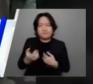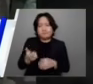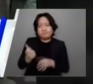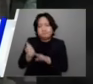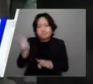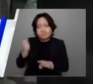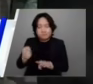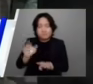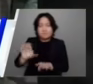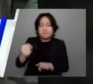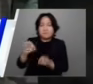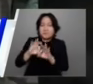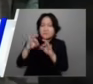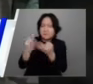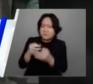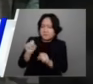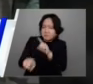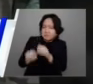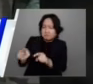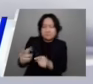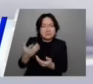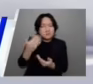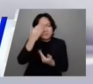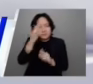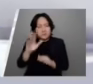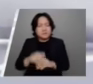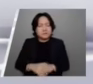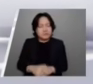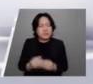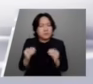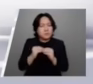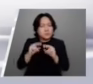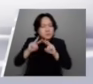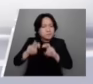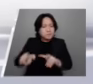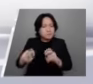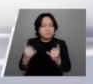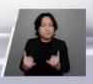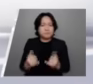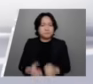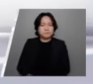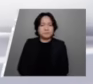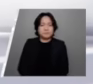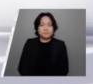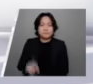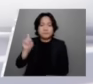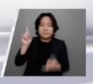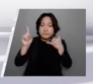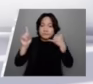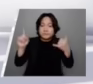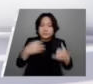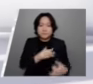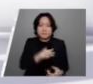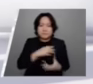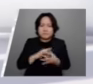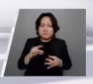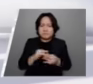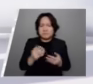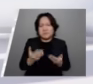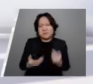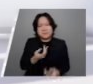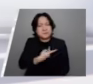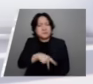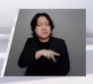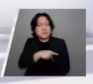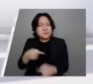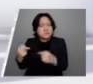biktima. Inaalam naman ng mga otoridad ang motibo sa krimen. Initial na nakikita namin motibo, sir, ay personal po, no? However